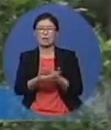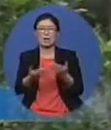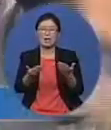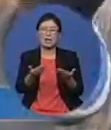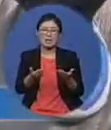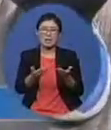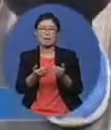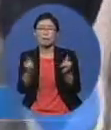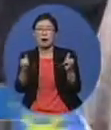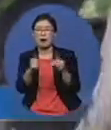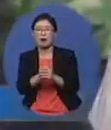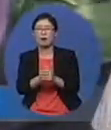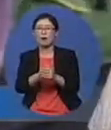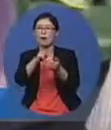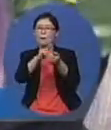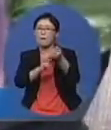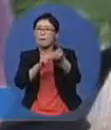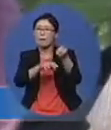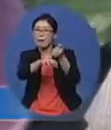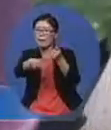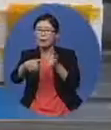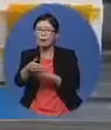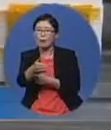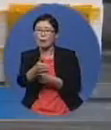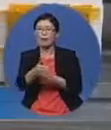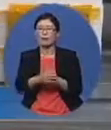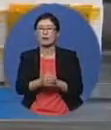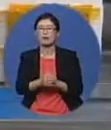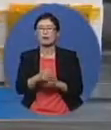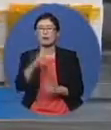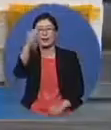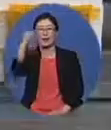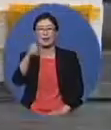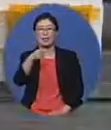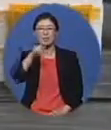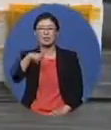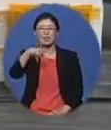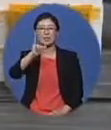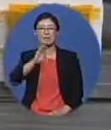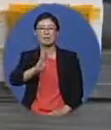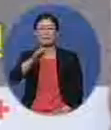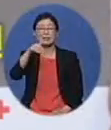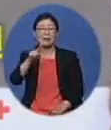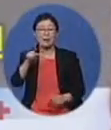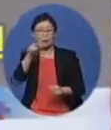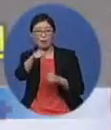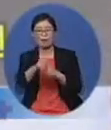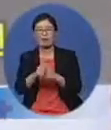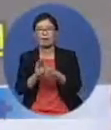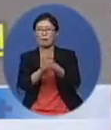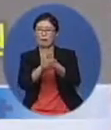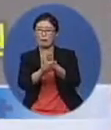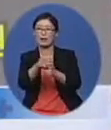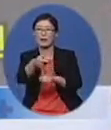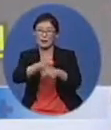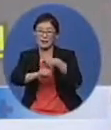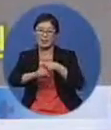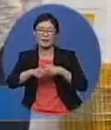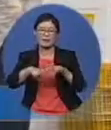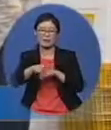꽉 막혀버리자 대한적십자사가 일손 보태기에 나선 겁니다. 이렇게 수확한 블루베리는